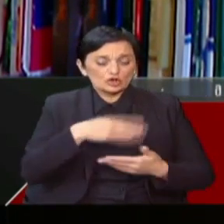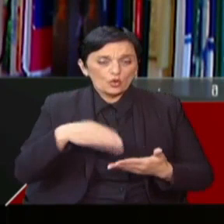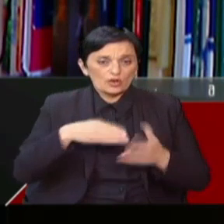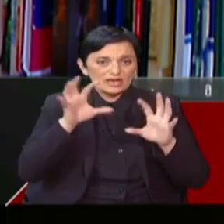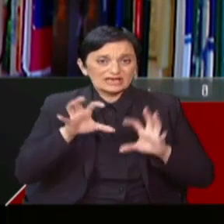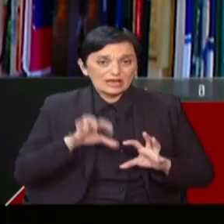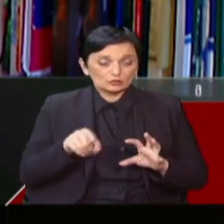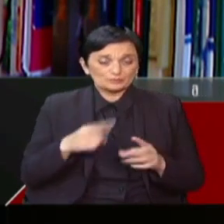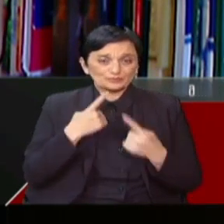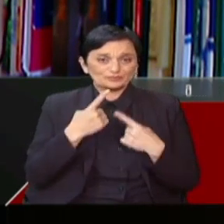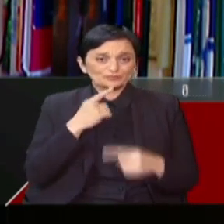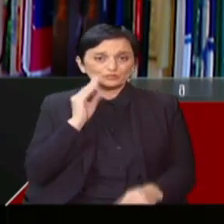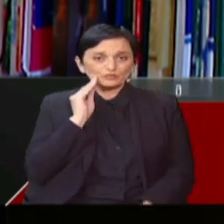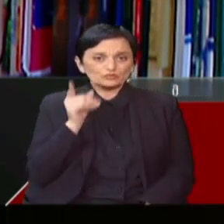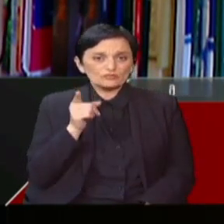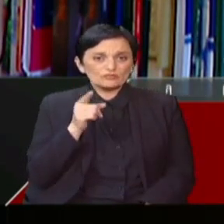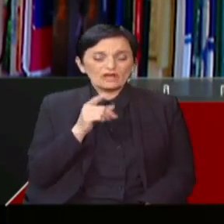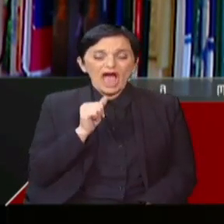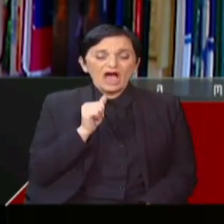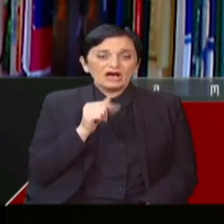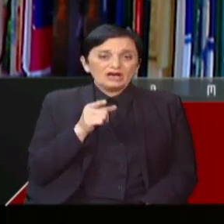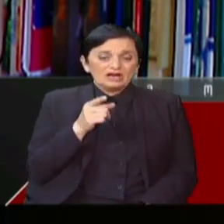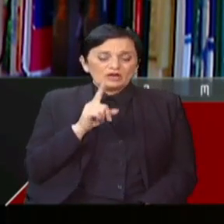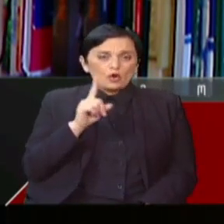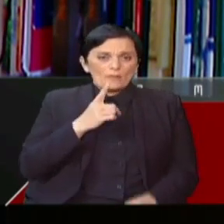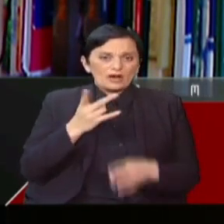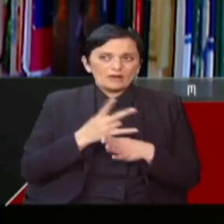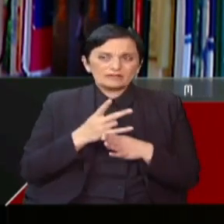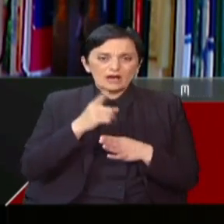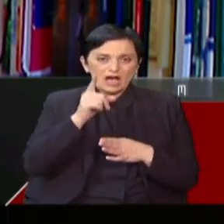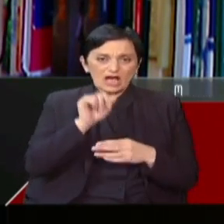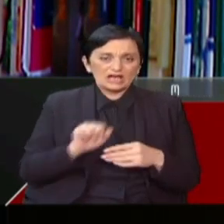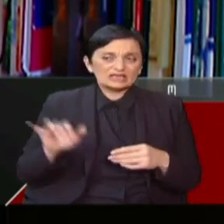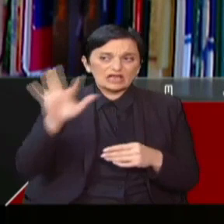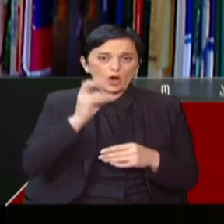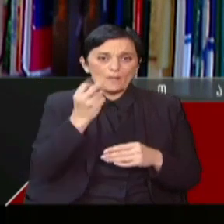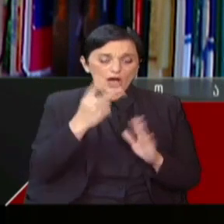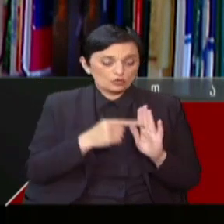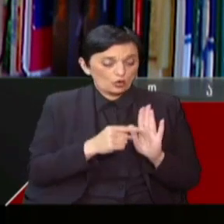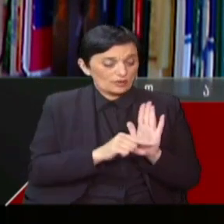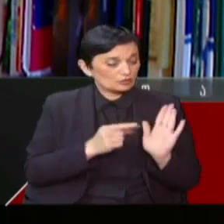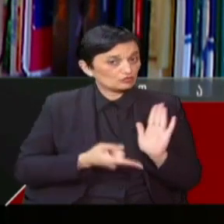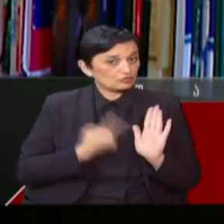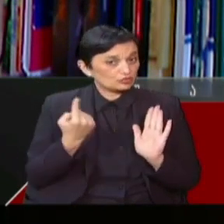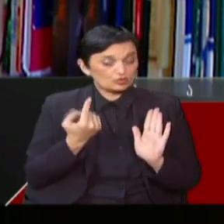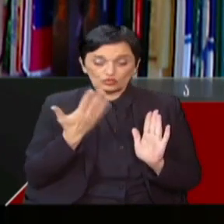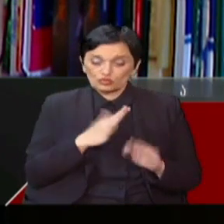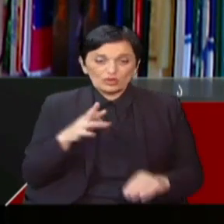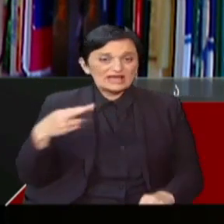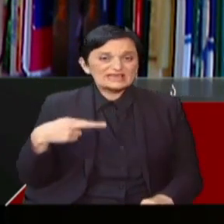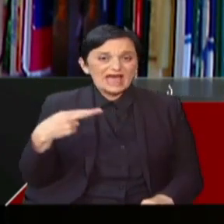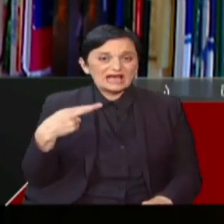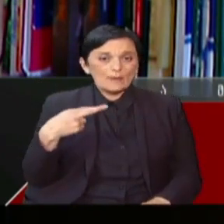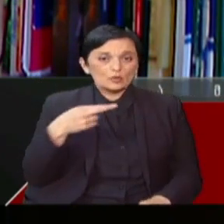კანონზე მაქვს საუბარი, როდესაც ის აშანტაჟებს დასავლეთს, რომ მოხსნან მე-12 რეკომენდაცია თუ არა და დეკემბერში პასუხი